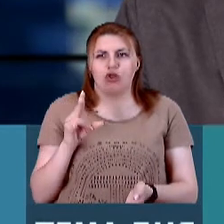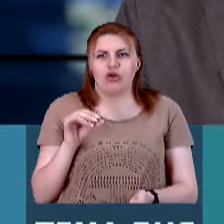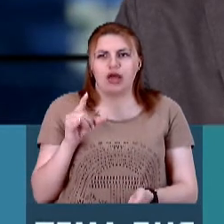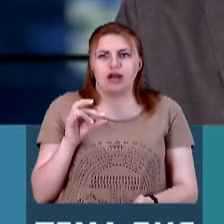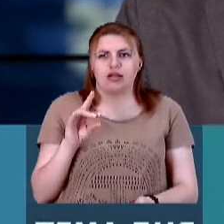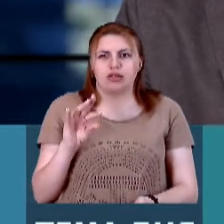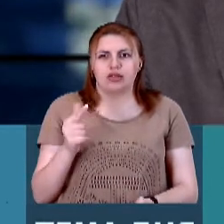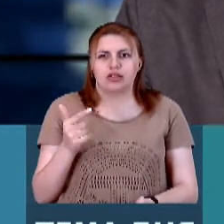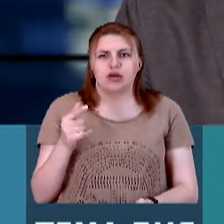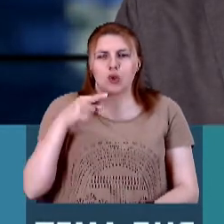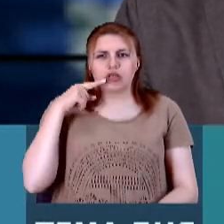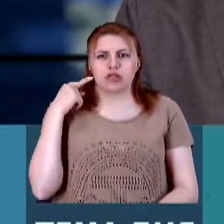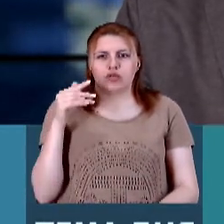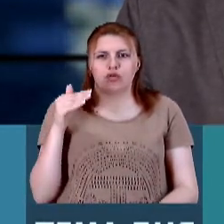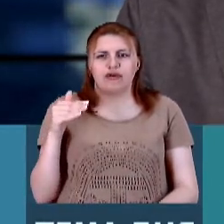Ну,